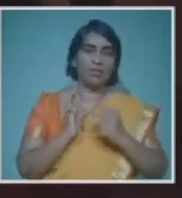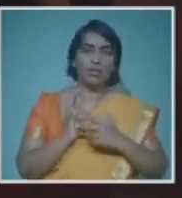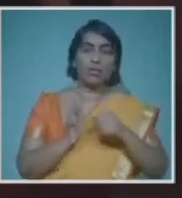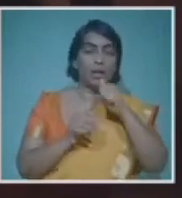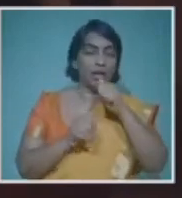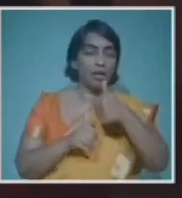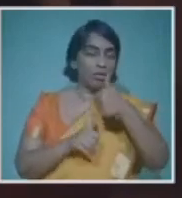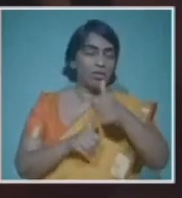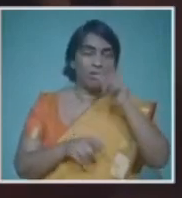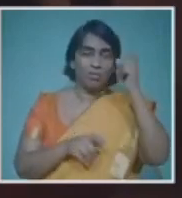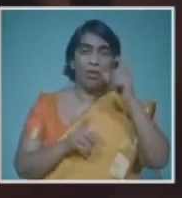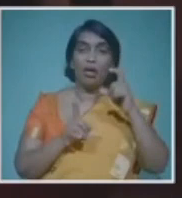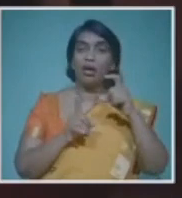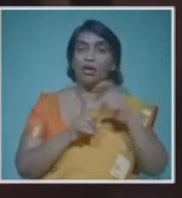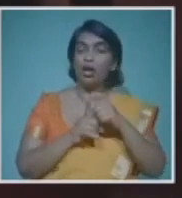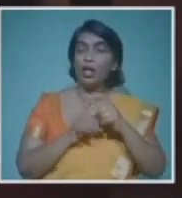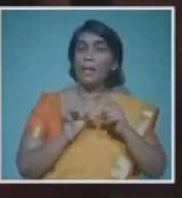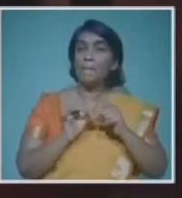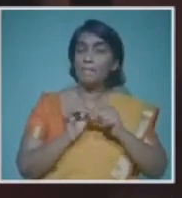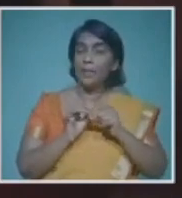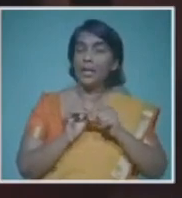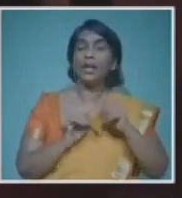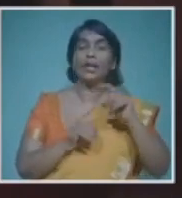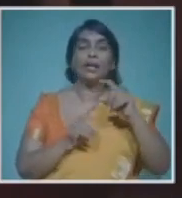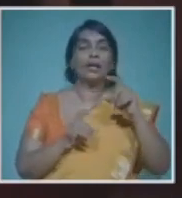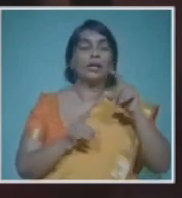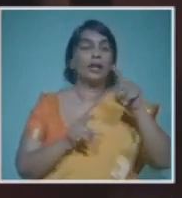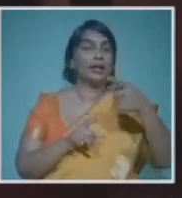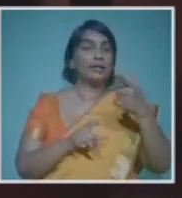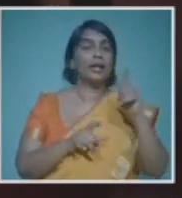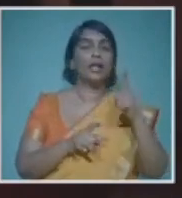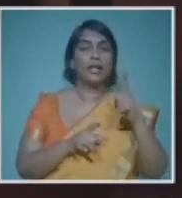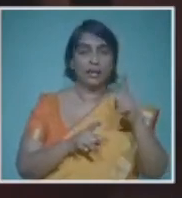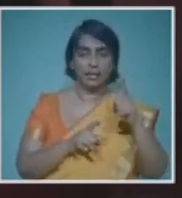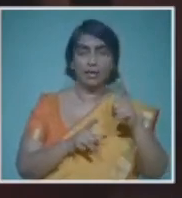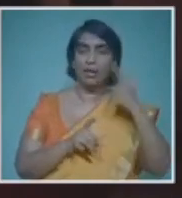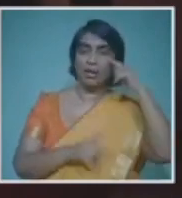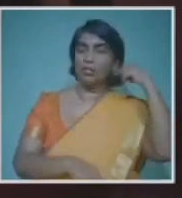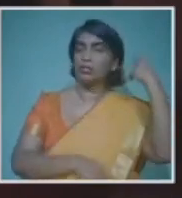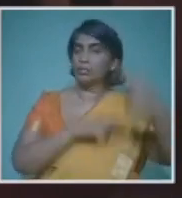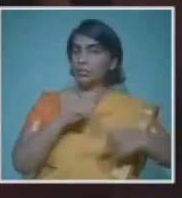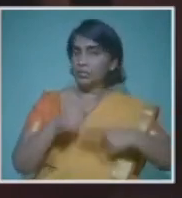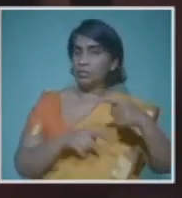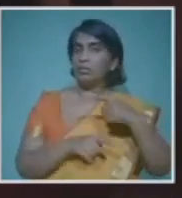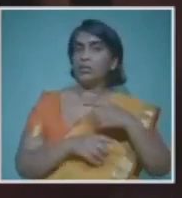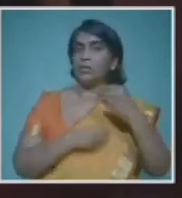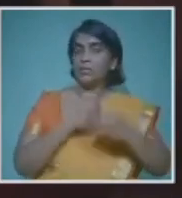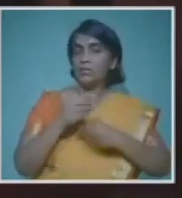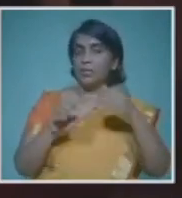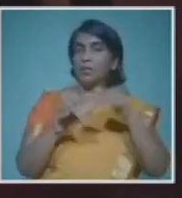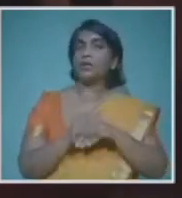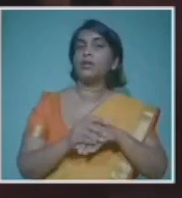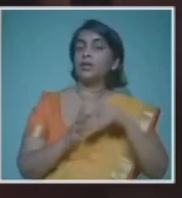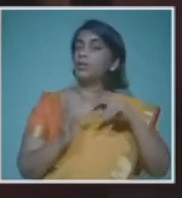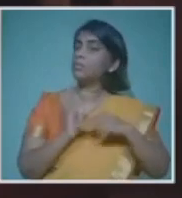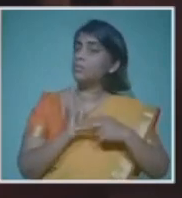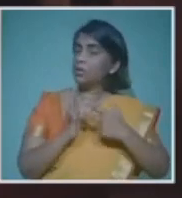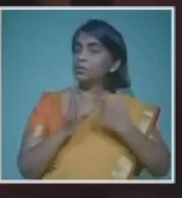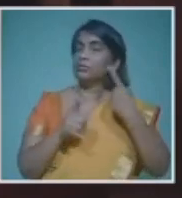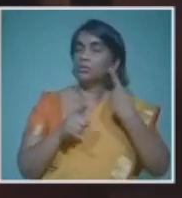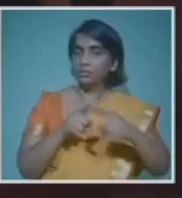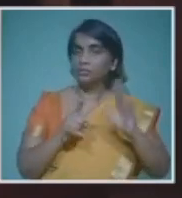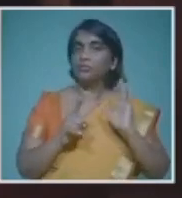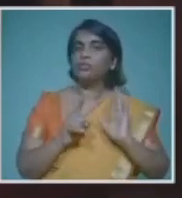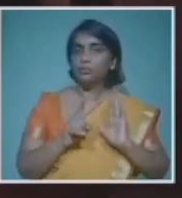හරියට පොඩ්ඩක් හොයලා බලන්න ඩොලර් මිලියන 170ක් මෙරට රිජිඩ් ආය සමාගම ආයෝජනය කළ දෙනවා එම ව්‍යාපෘතියට පමණක්